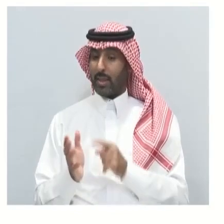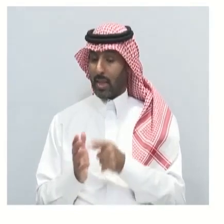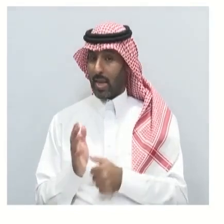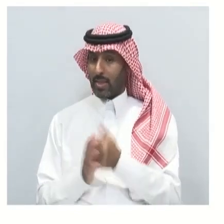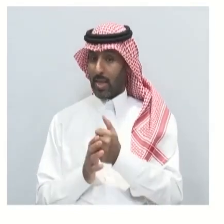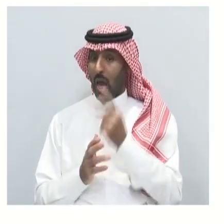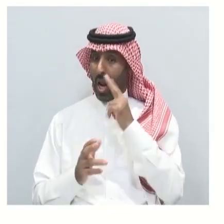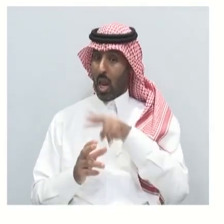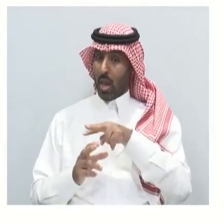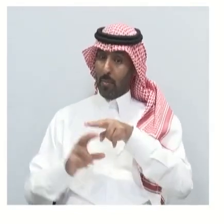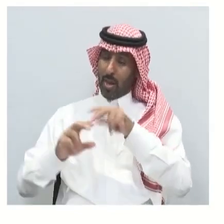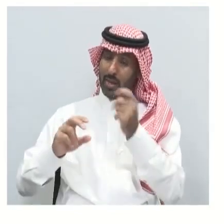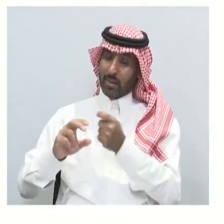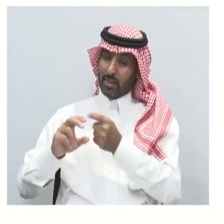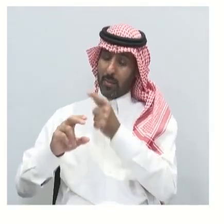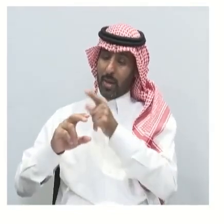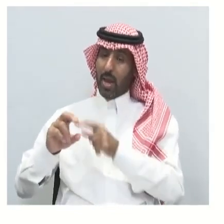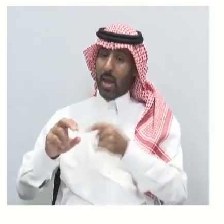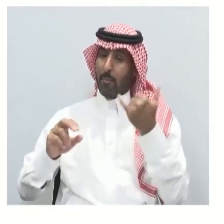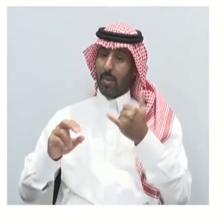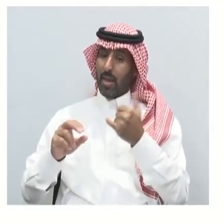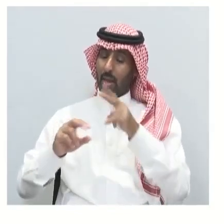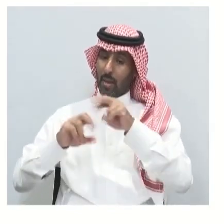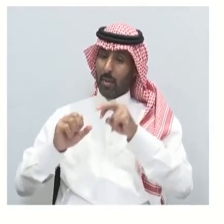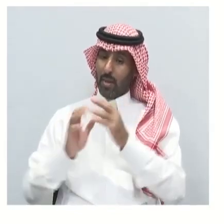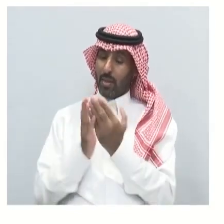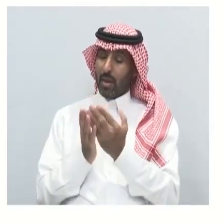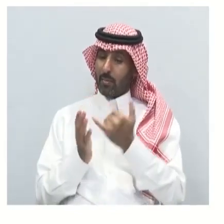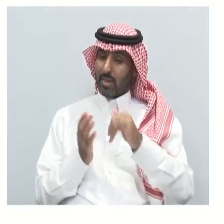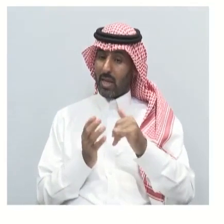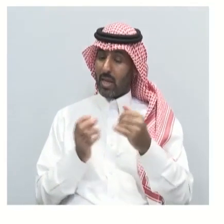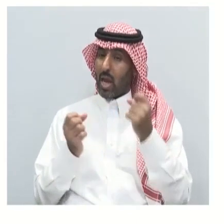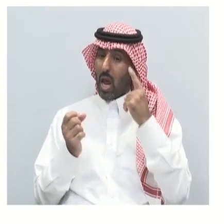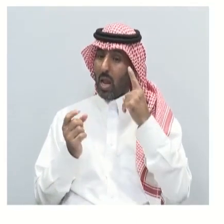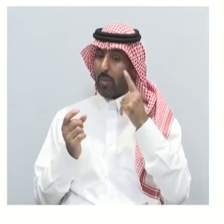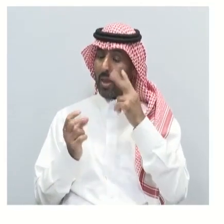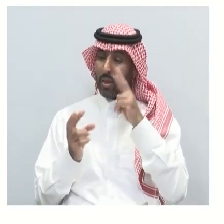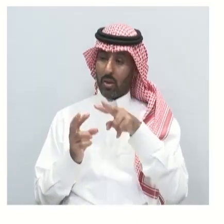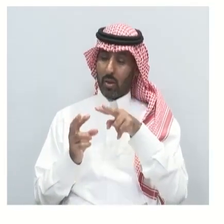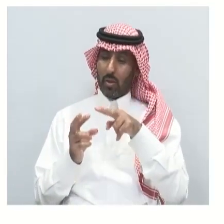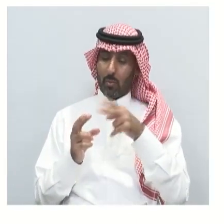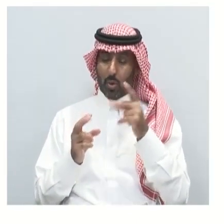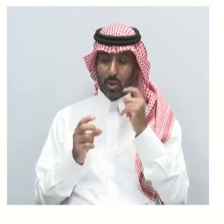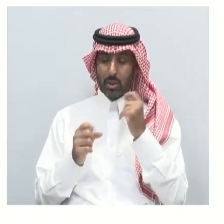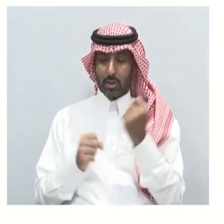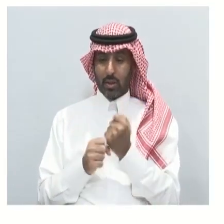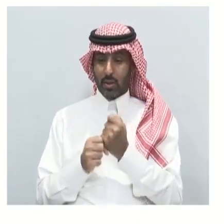البحث بطريقه علميه فانه بامكانه يتناولها من بعدين ادين البعد النظري والبعد